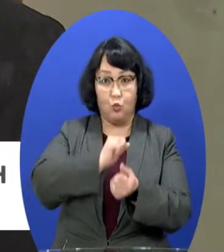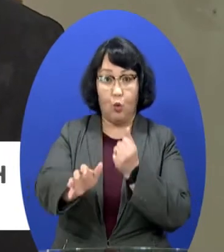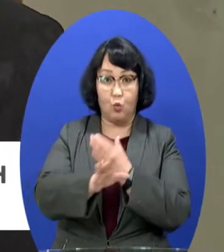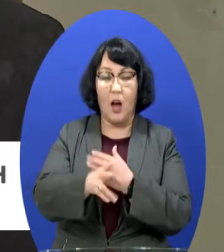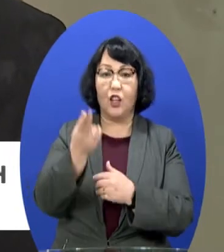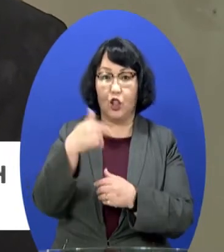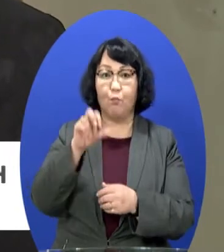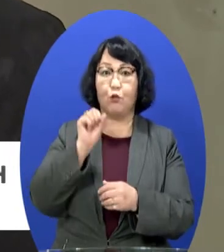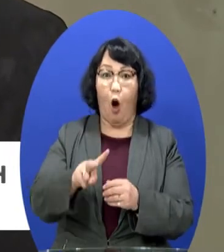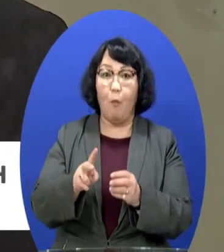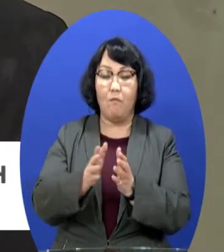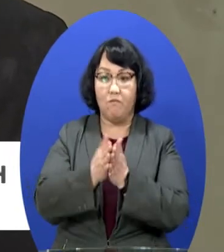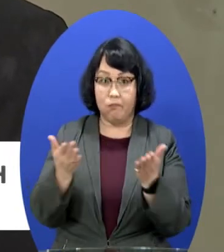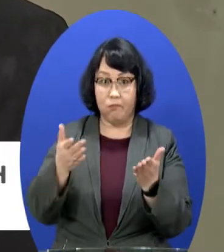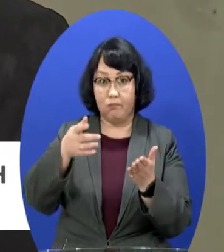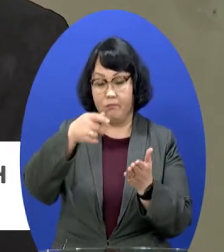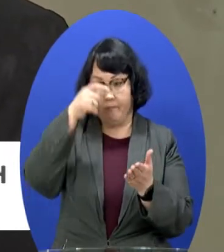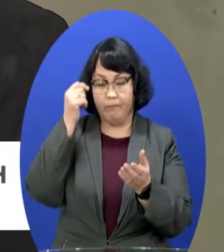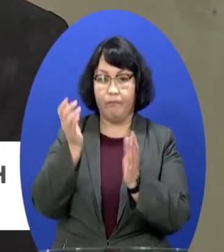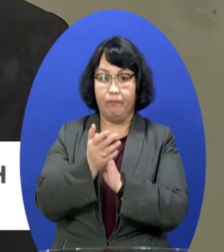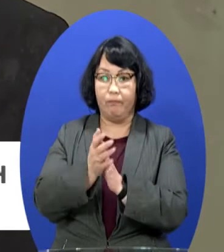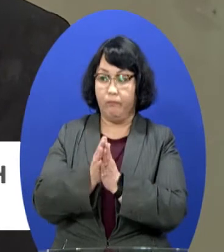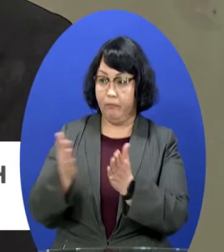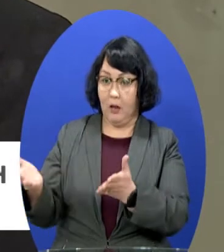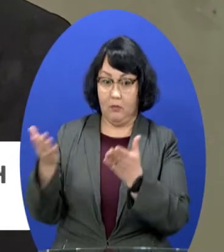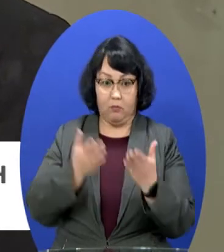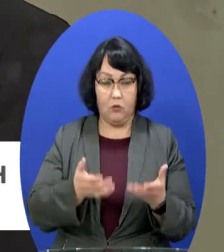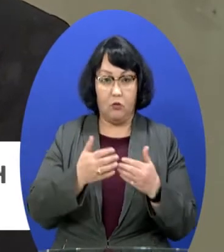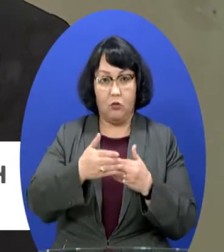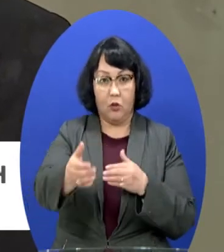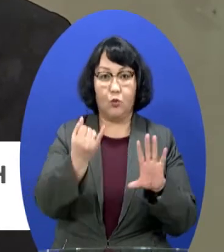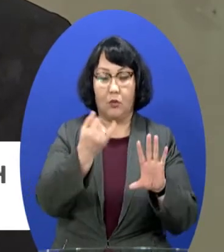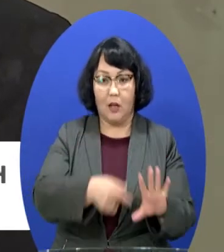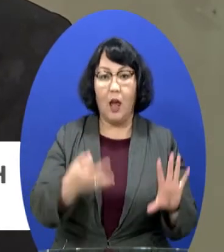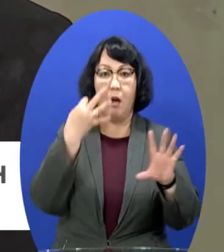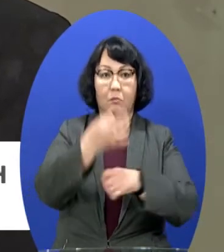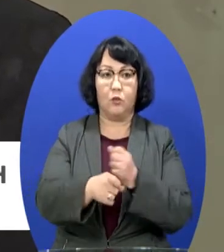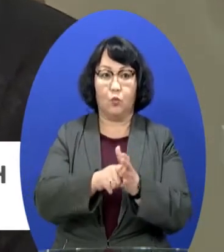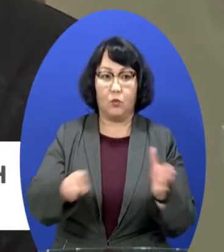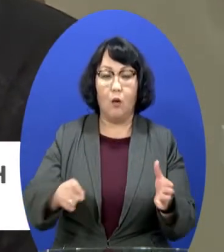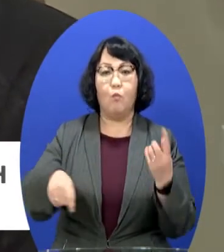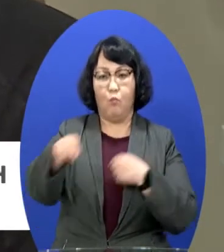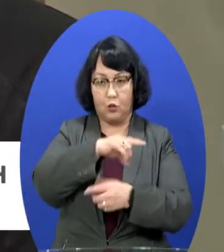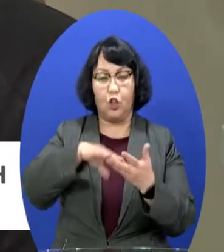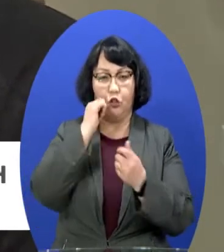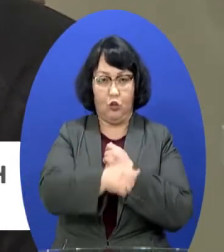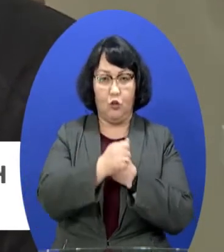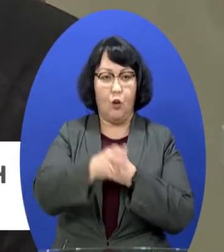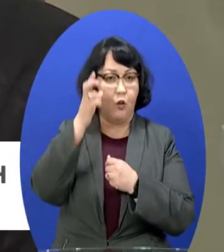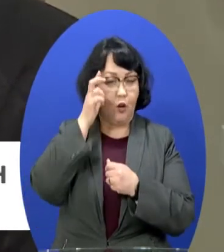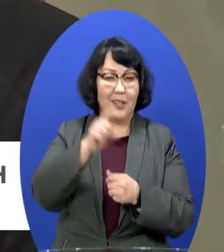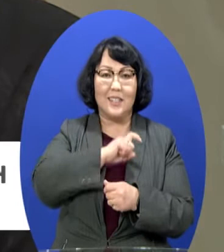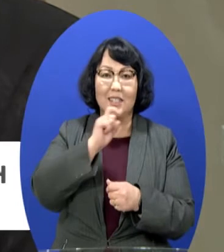дипломаа гардаж авснаас хойш 6-аас 8 жилийн дотор бол төлнө. Боловсролын зээлийн